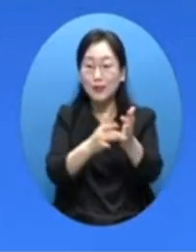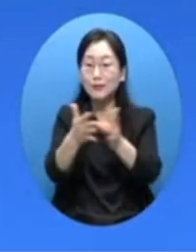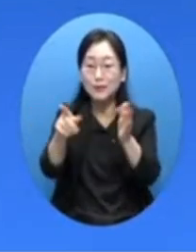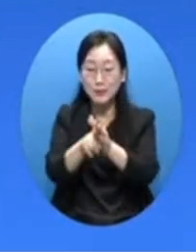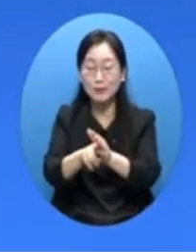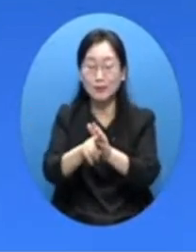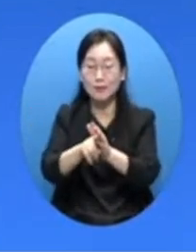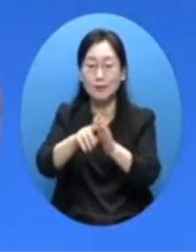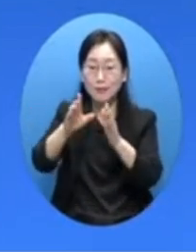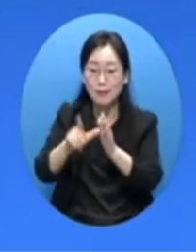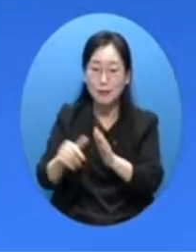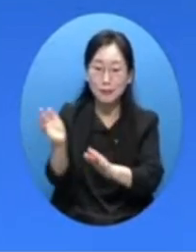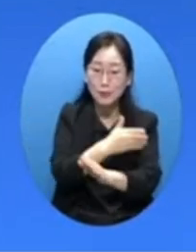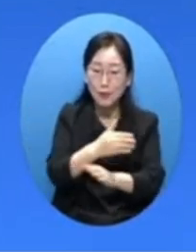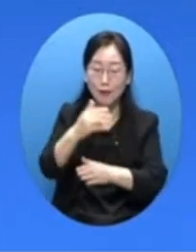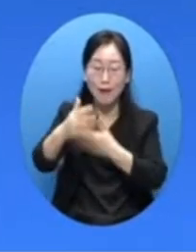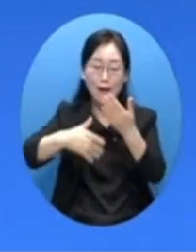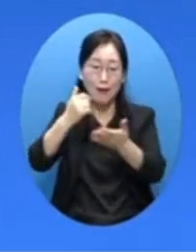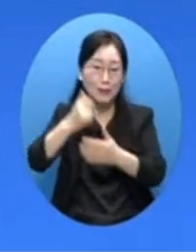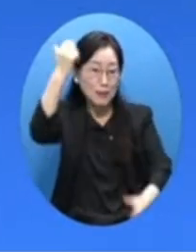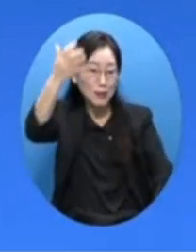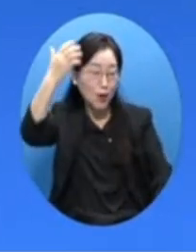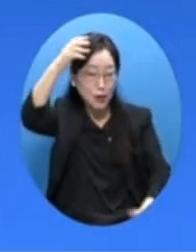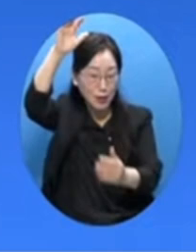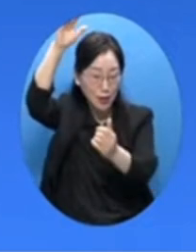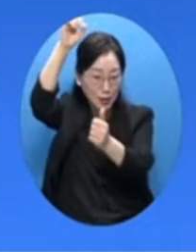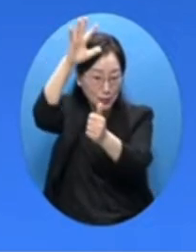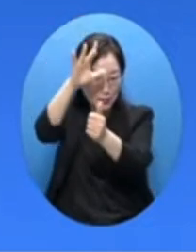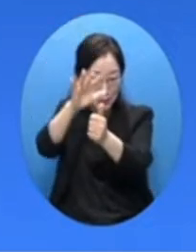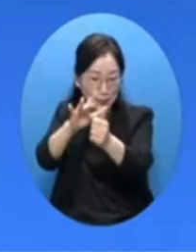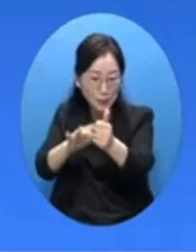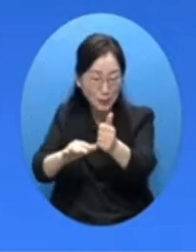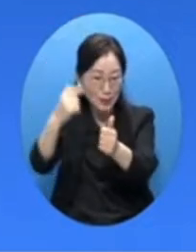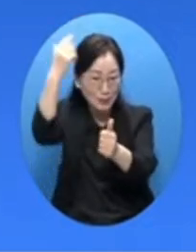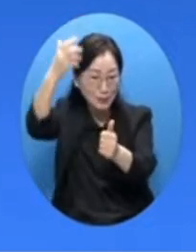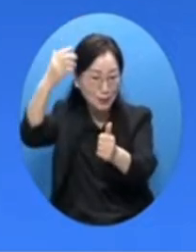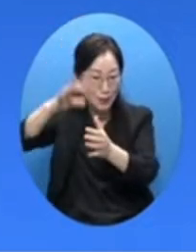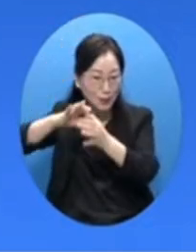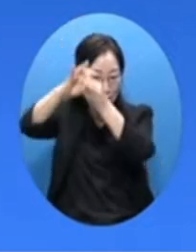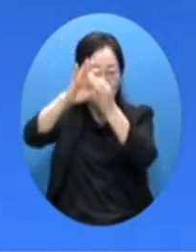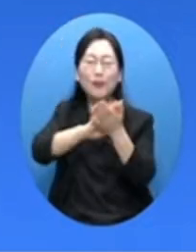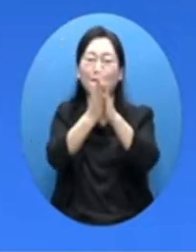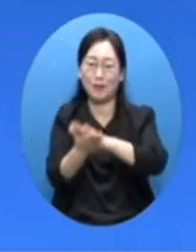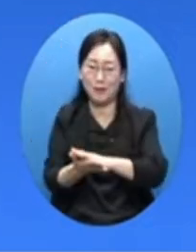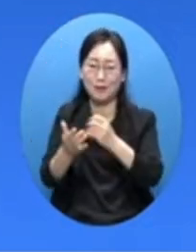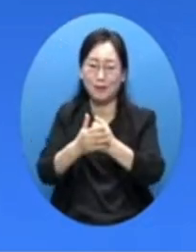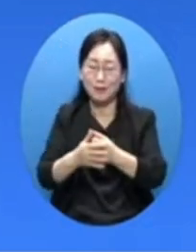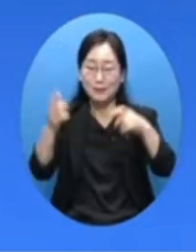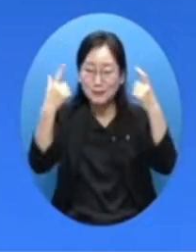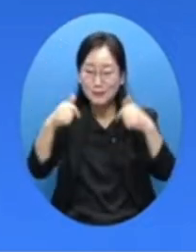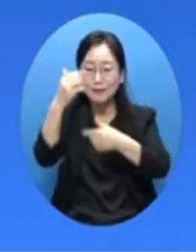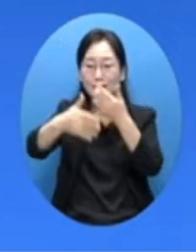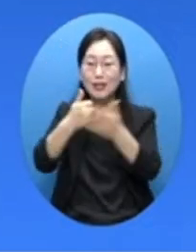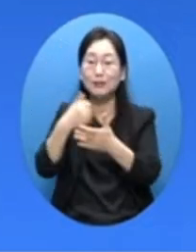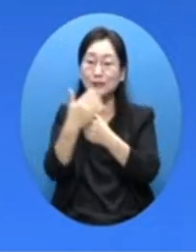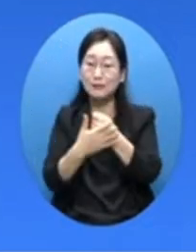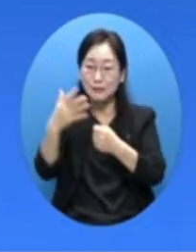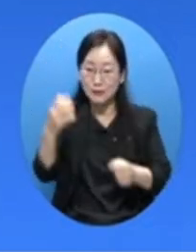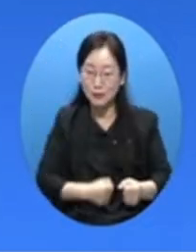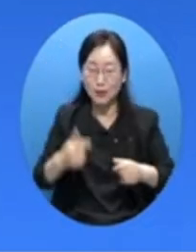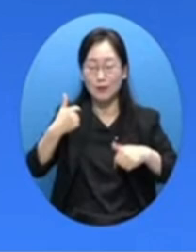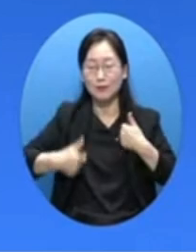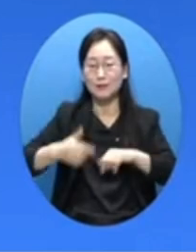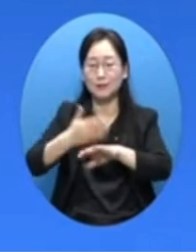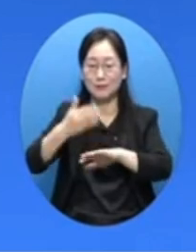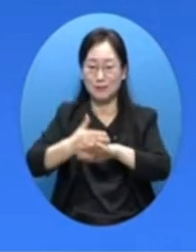그 순간 하나님의 영이 우리에게 임하여서 우리가 영적인 존재로 변화되었기 때문에 늘 하나님의 은혜 가운데 기쁨과